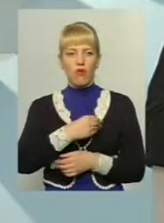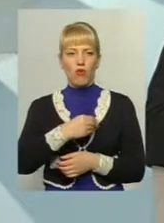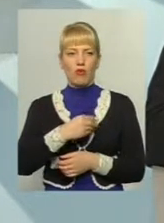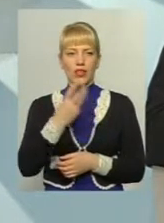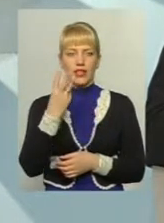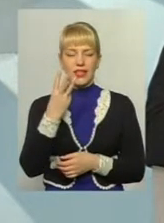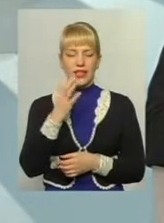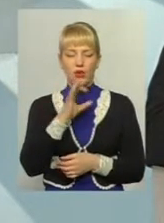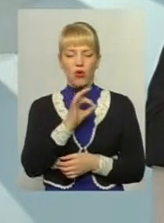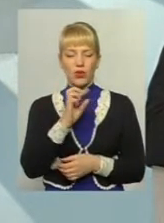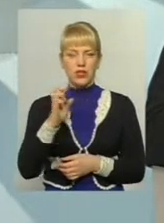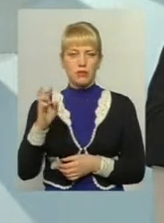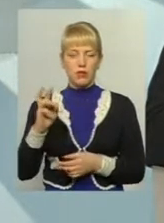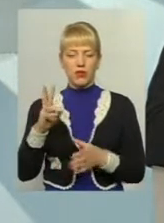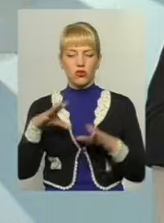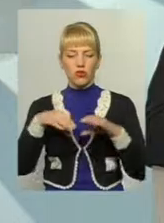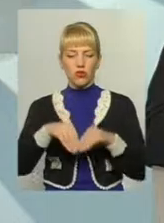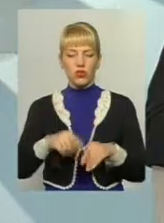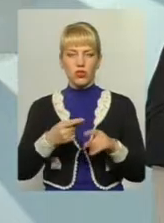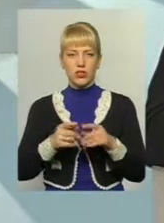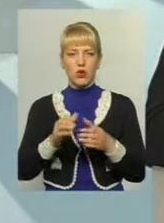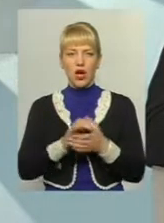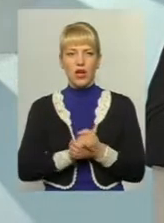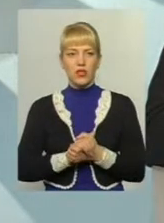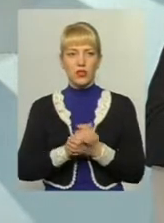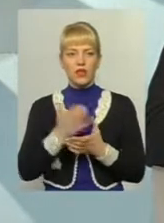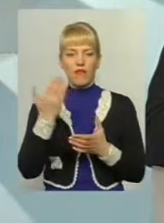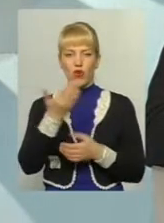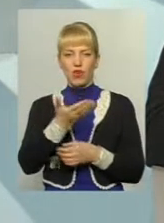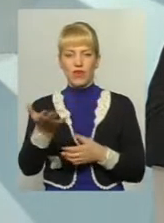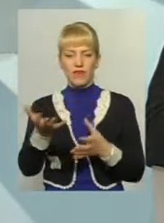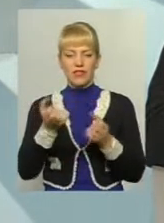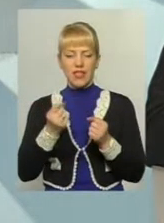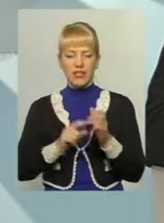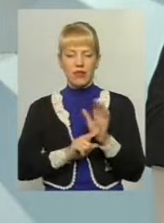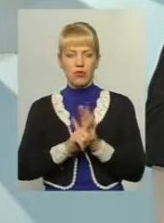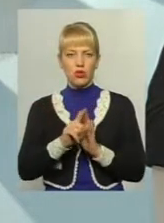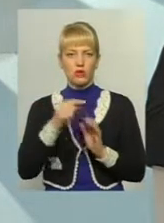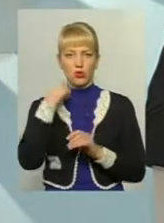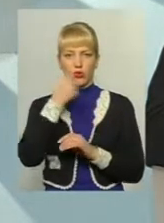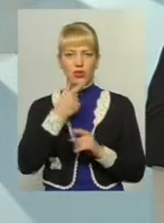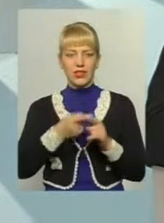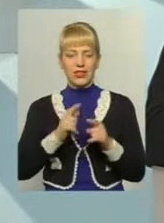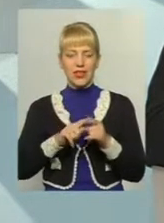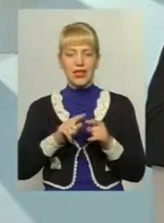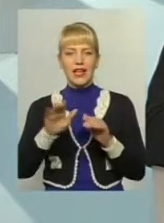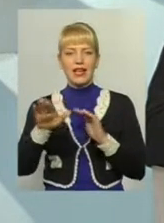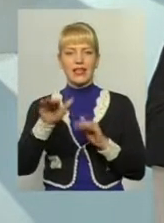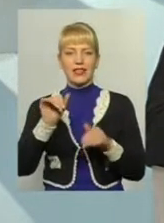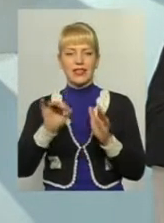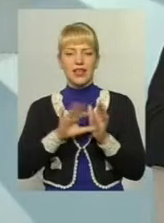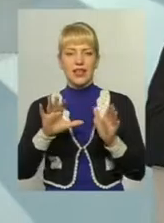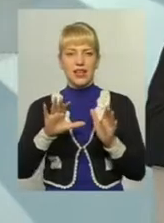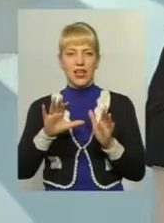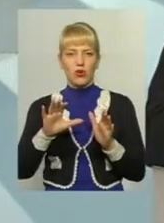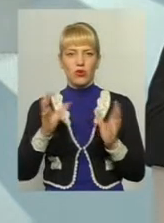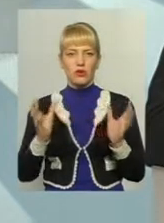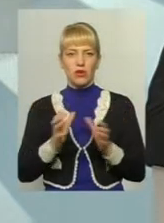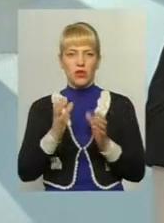банками. От ми маємо проблему, ну такий негативний досвід. У 2015 році асоціація ОСББ «Оберіг» в місті